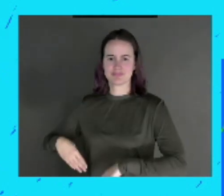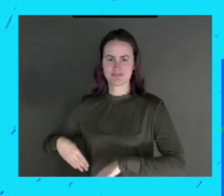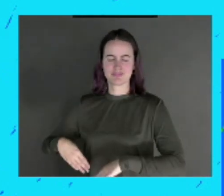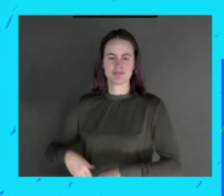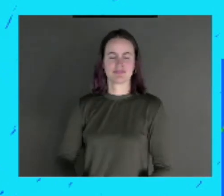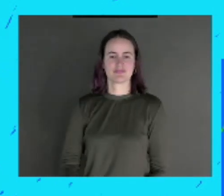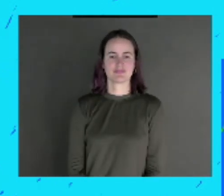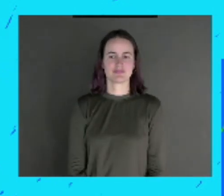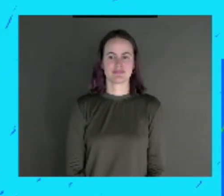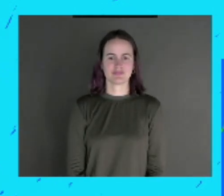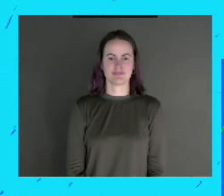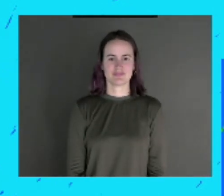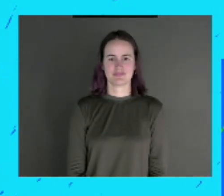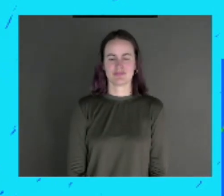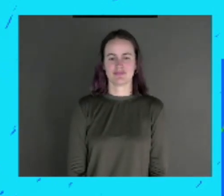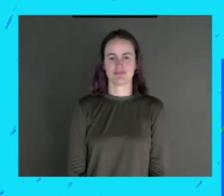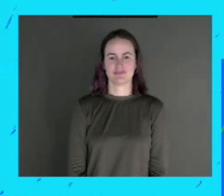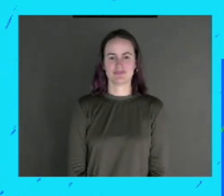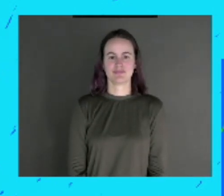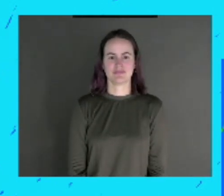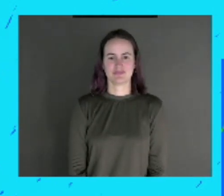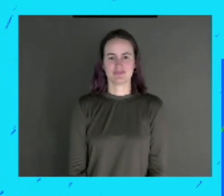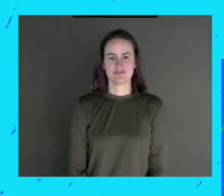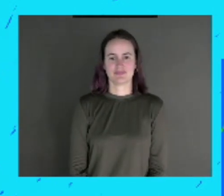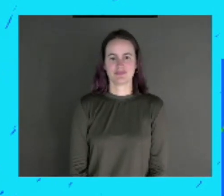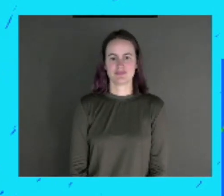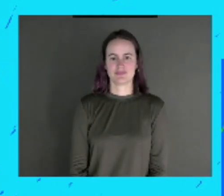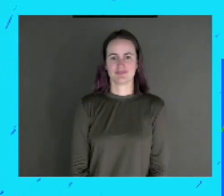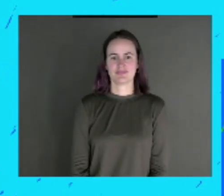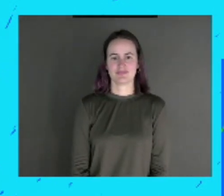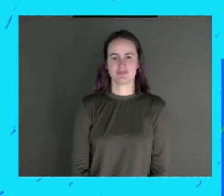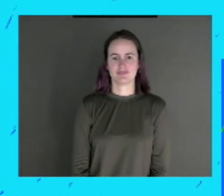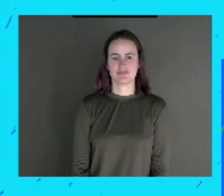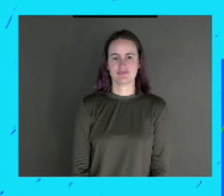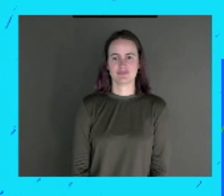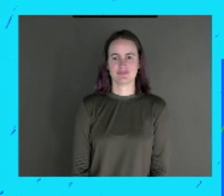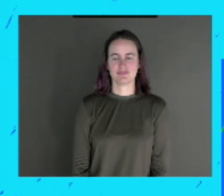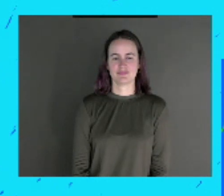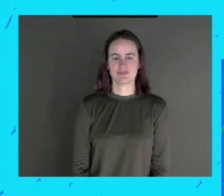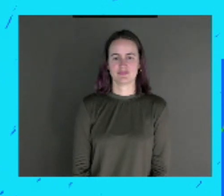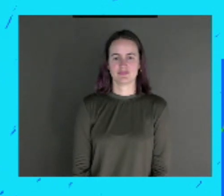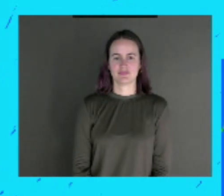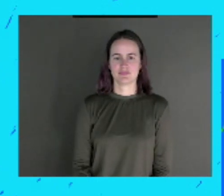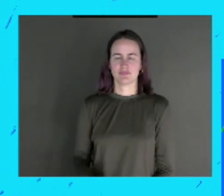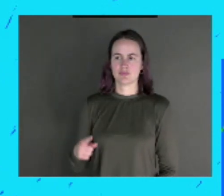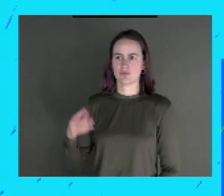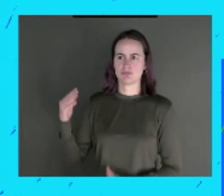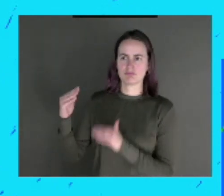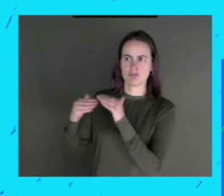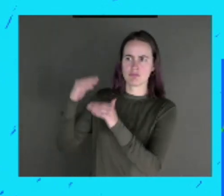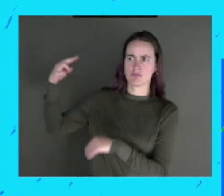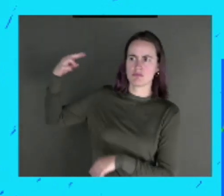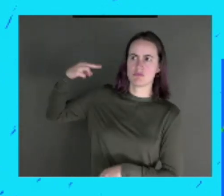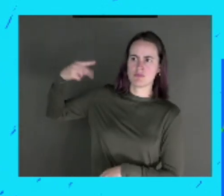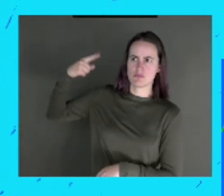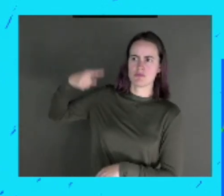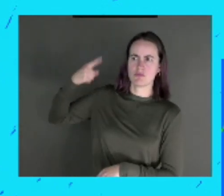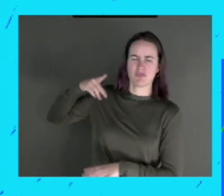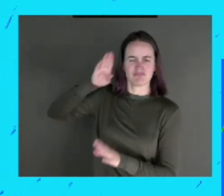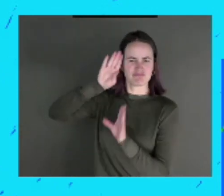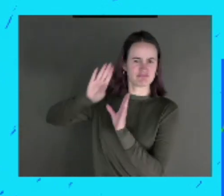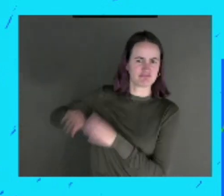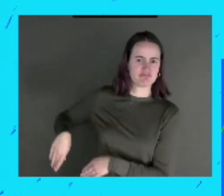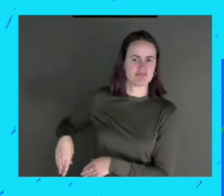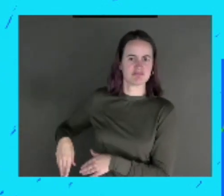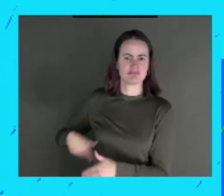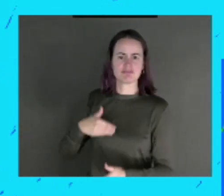Don't listen to your guilty advisors. No more. Your brain